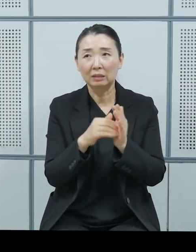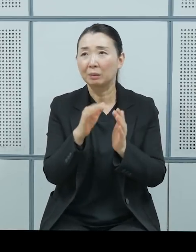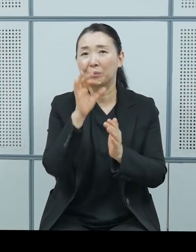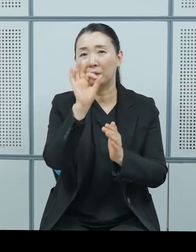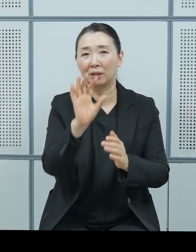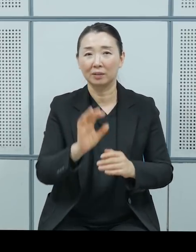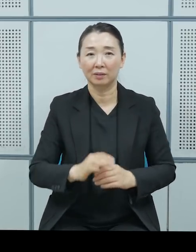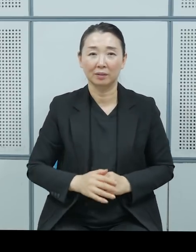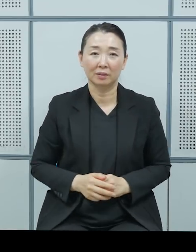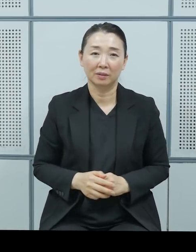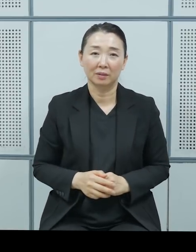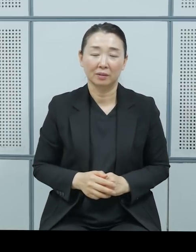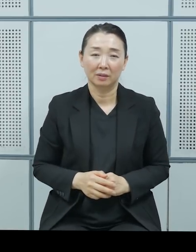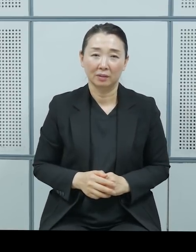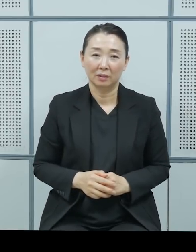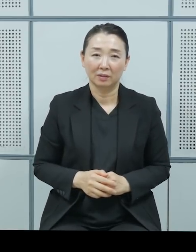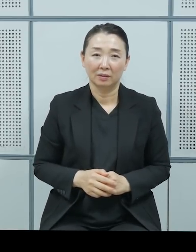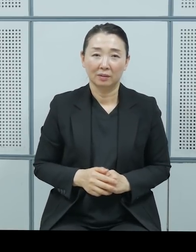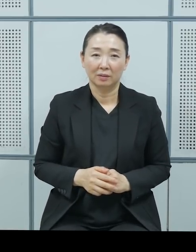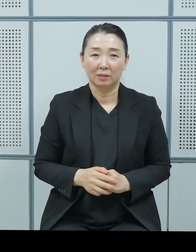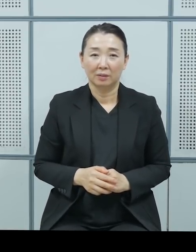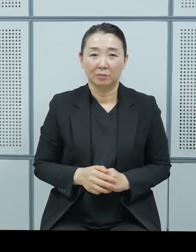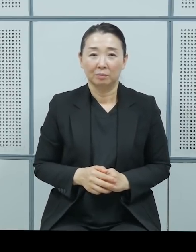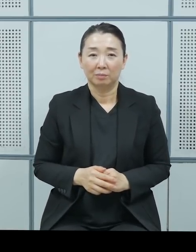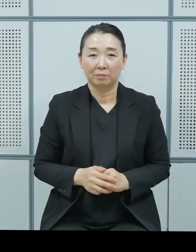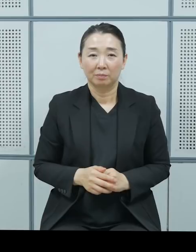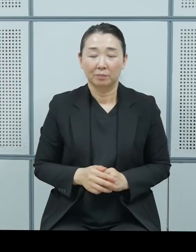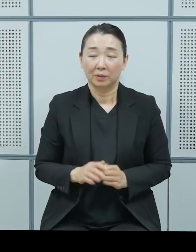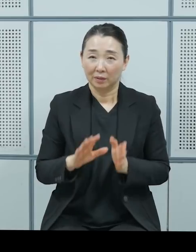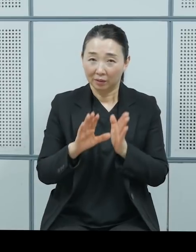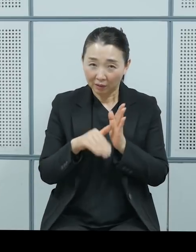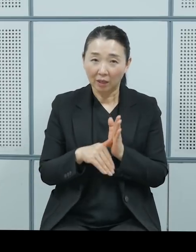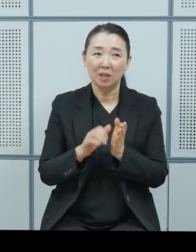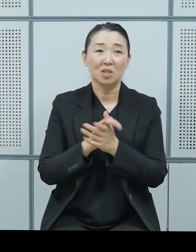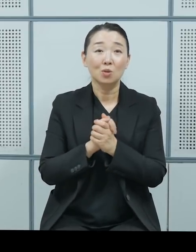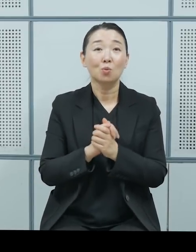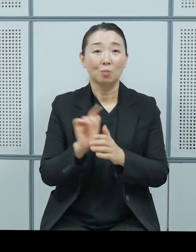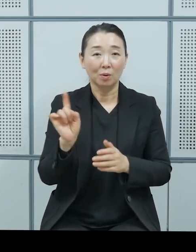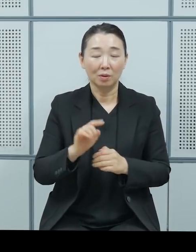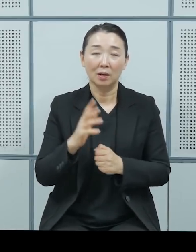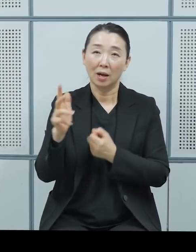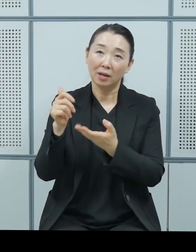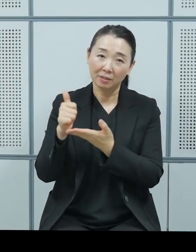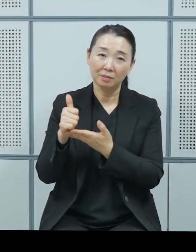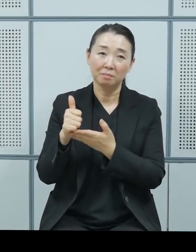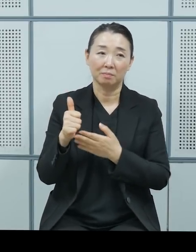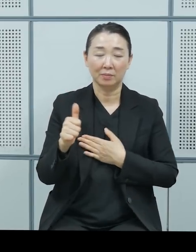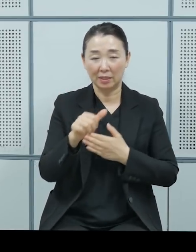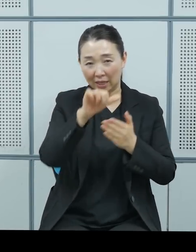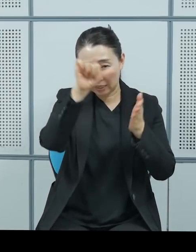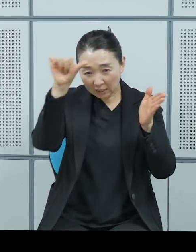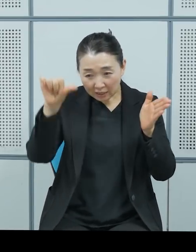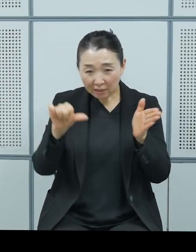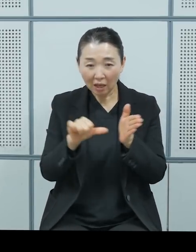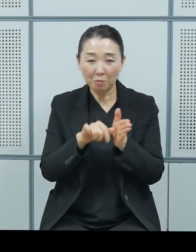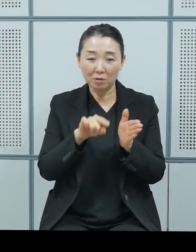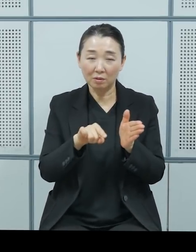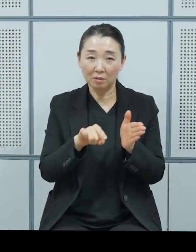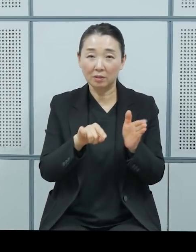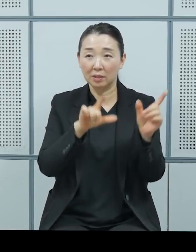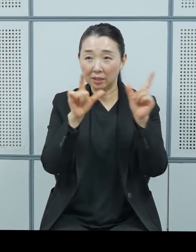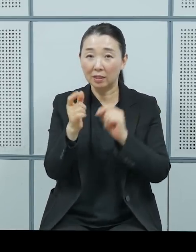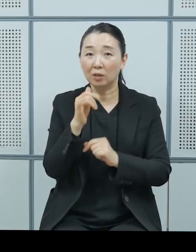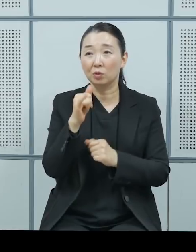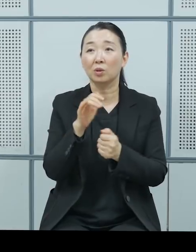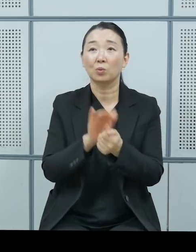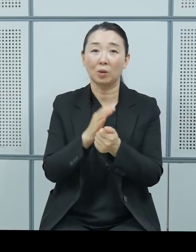있는 게 아니구나 라고 정리가 되니까요. 그때부터 기도한 게 뭔가 하면 하나님 내 삶으로 이것을 살